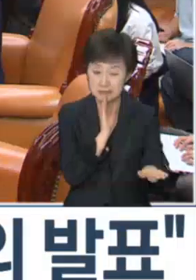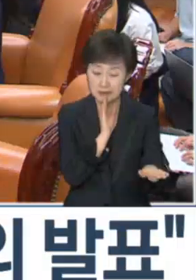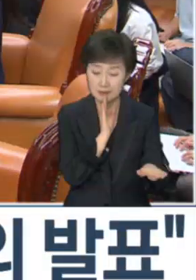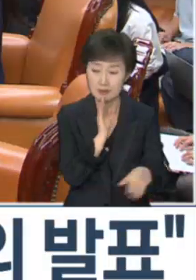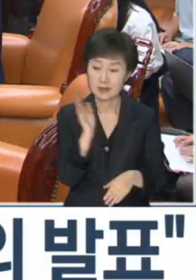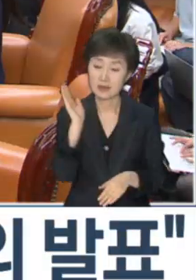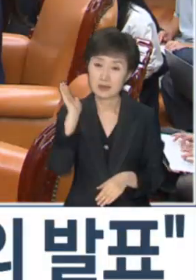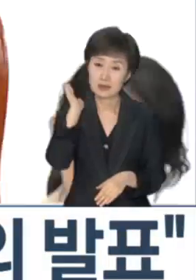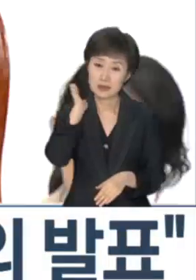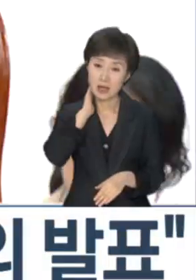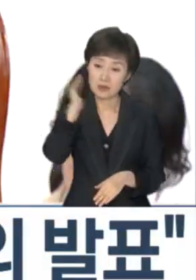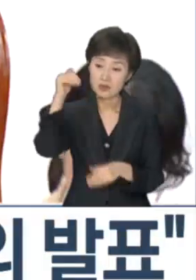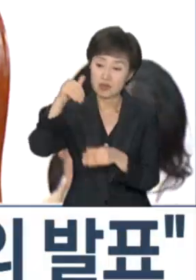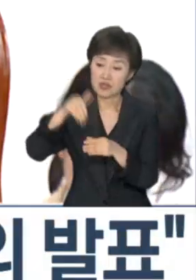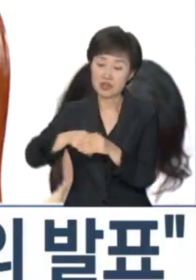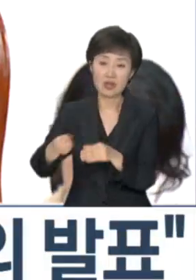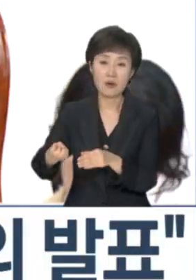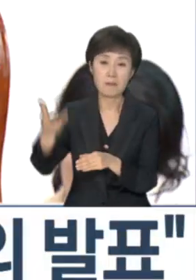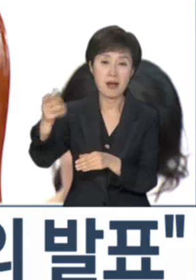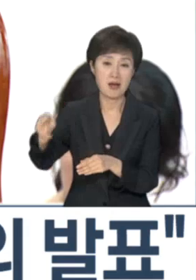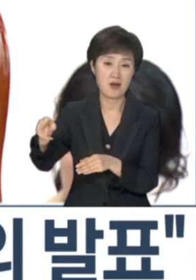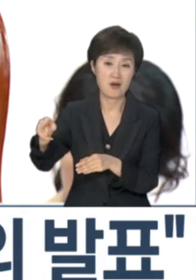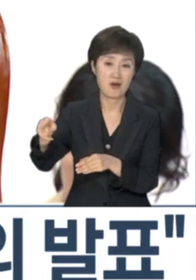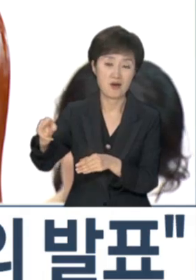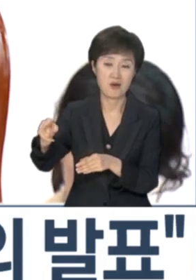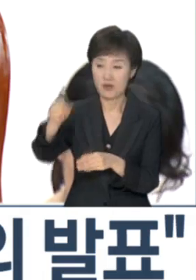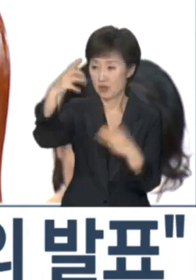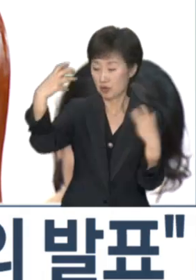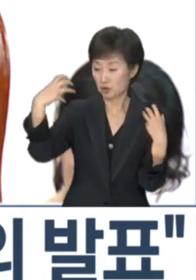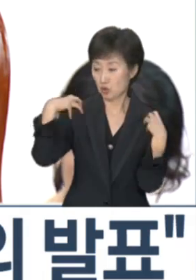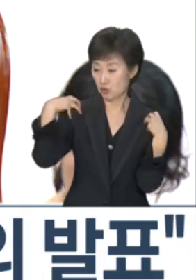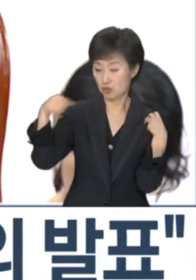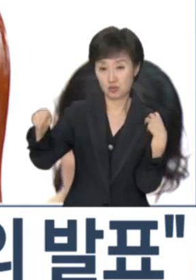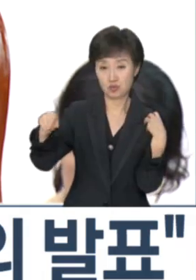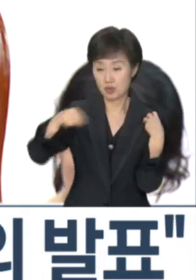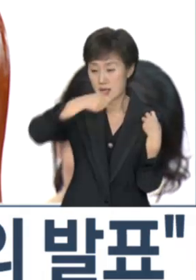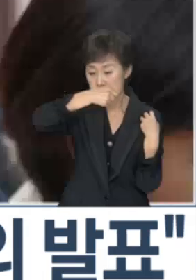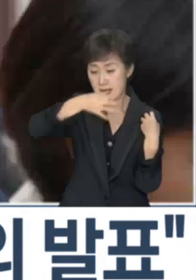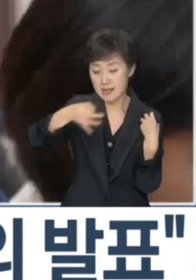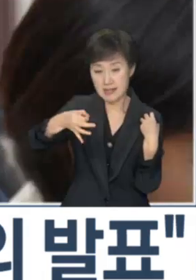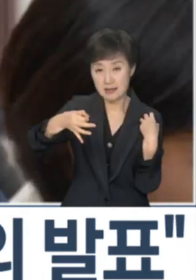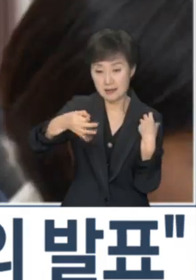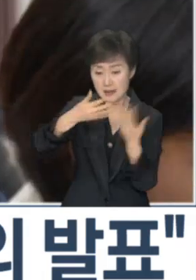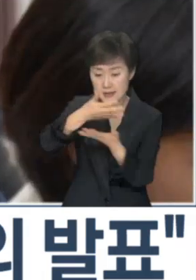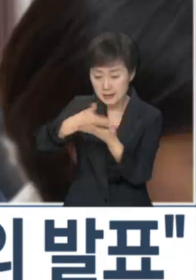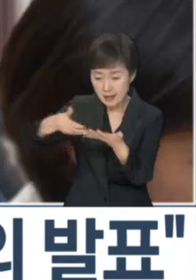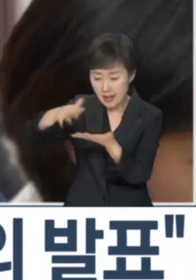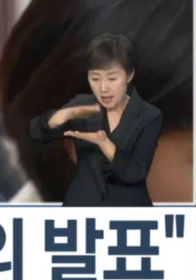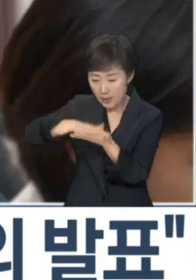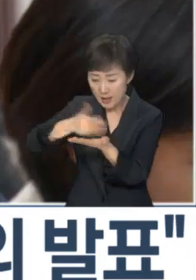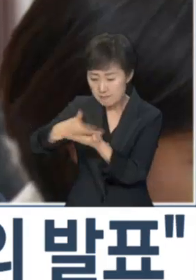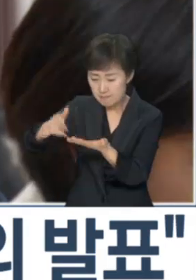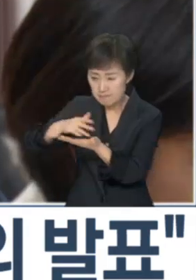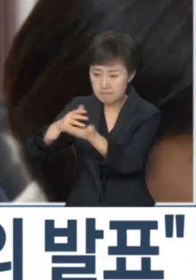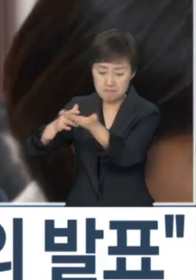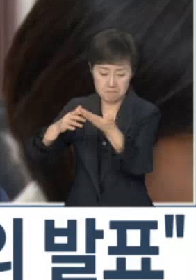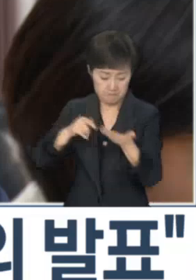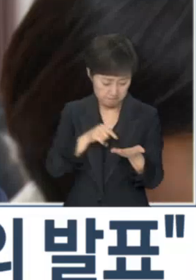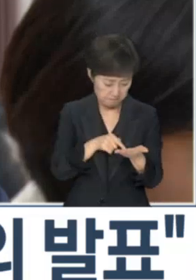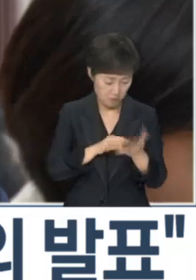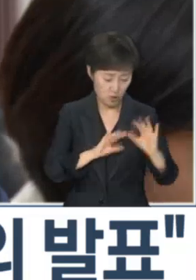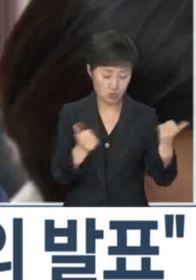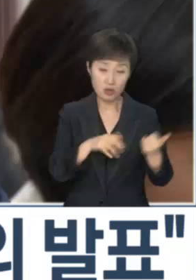대선에서의 승리한 국민의힘의 어떤 정부에서 예산안을 짜서 이제 국회에 올리면 국회에서 이거에